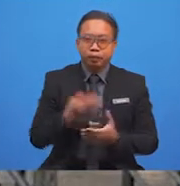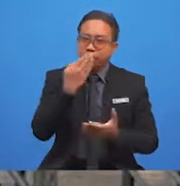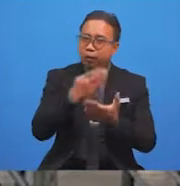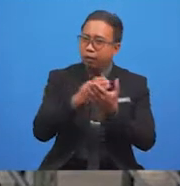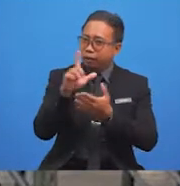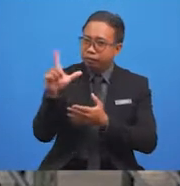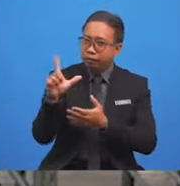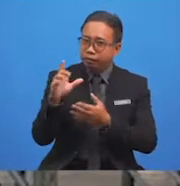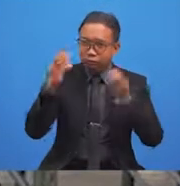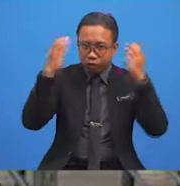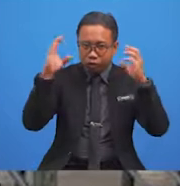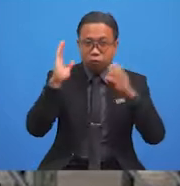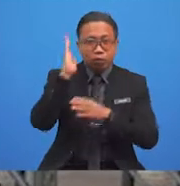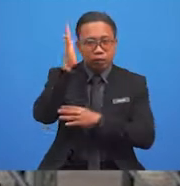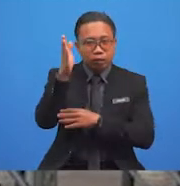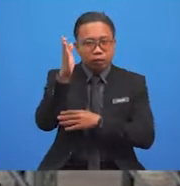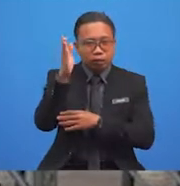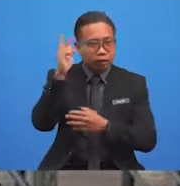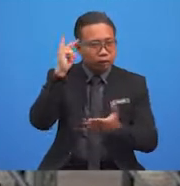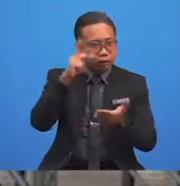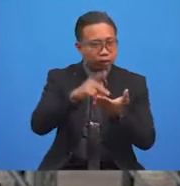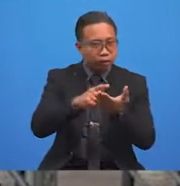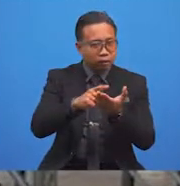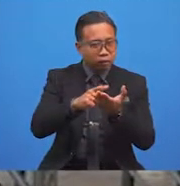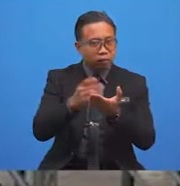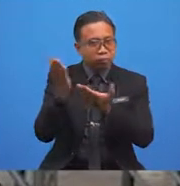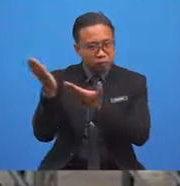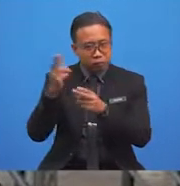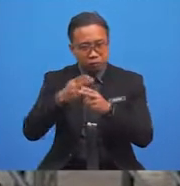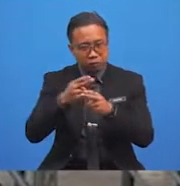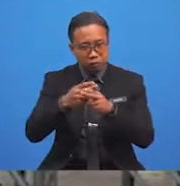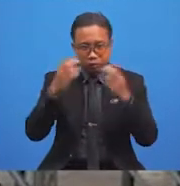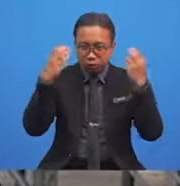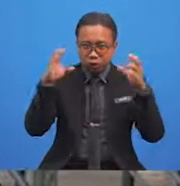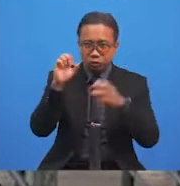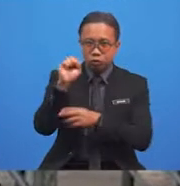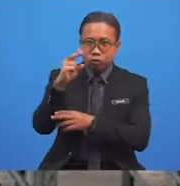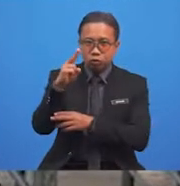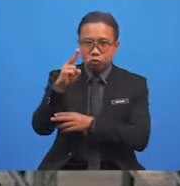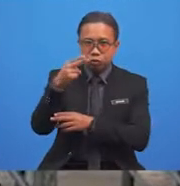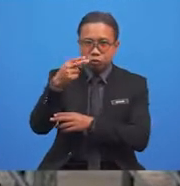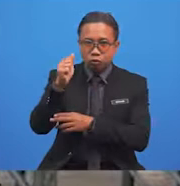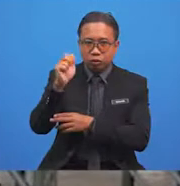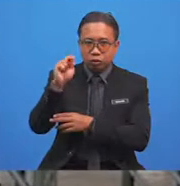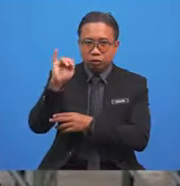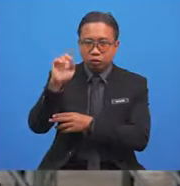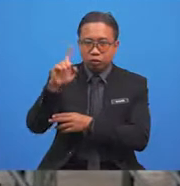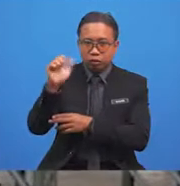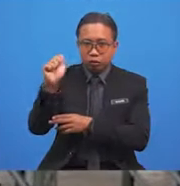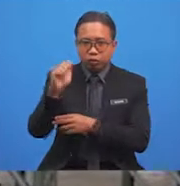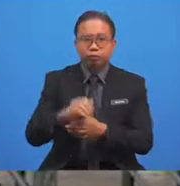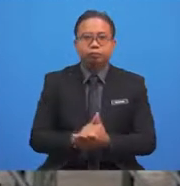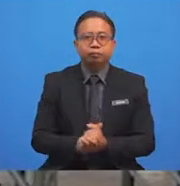Baiklah, cikgu akan memperkenalkan diri cikgu. Nama cikgu Suhaidiza binti Muhammad